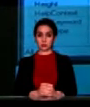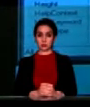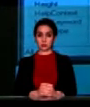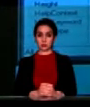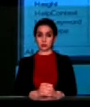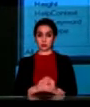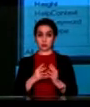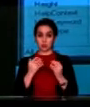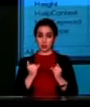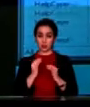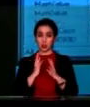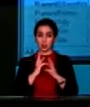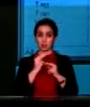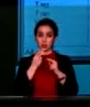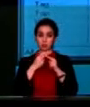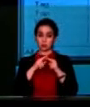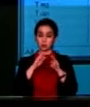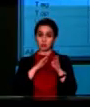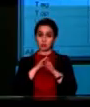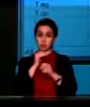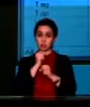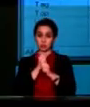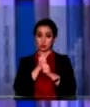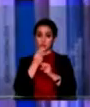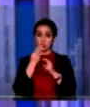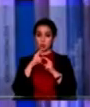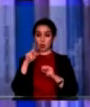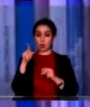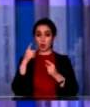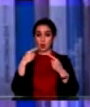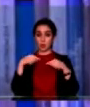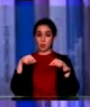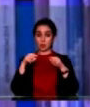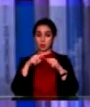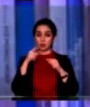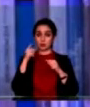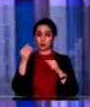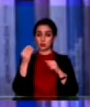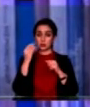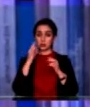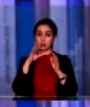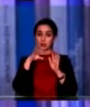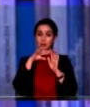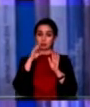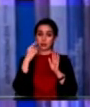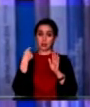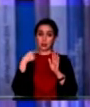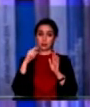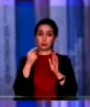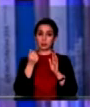Navbatdagi bajaradigan ishimiz spin edit obyektining, demak, qiymatlarini kirgizamiz.